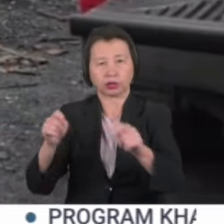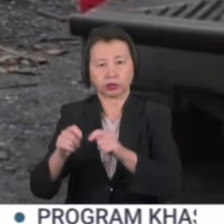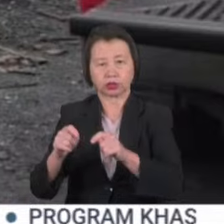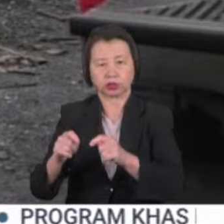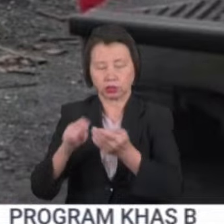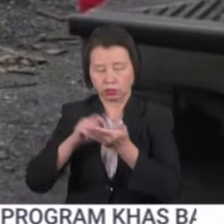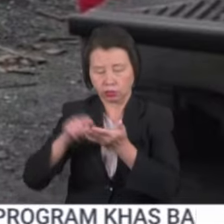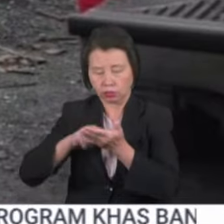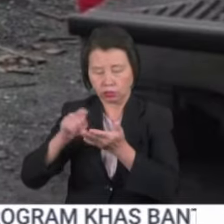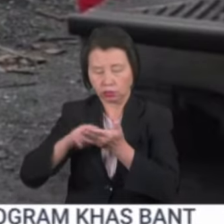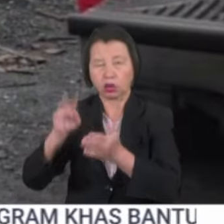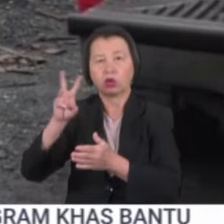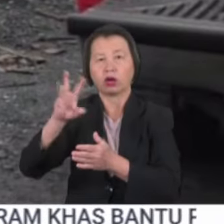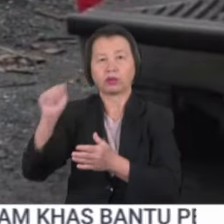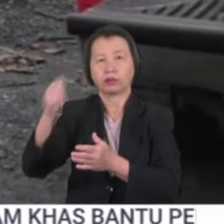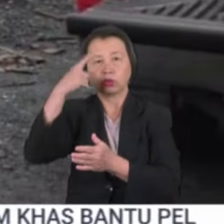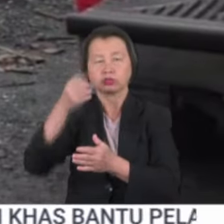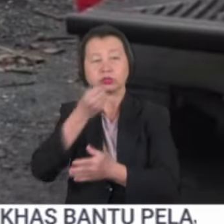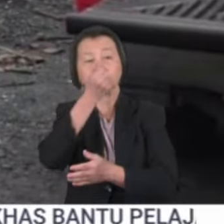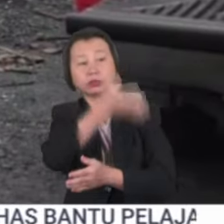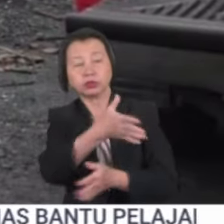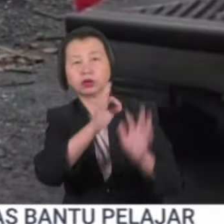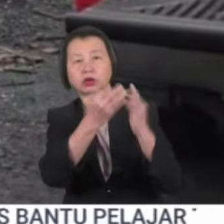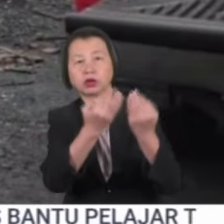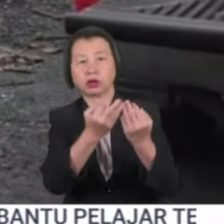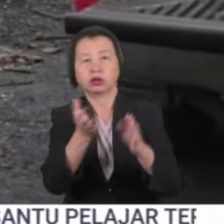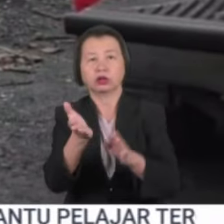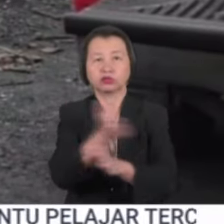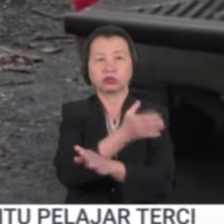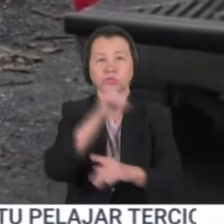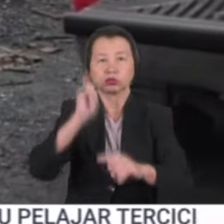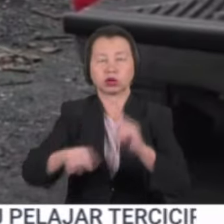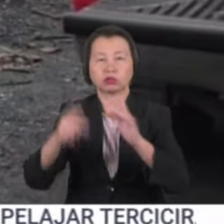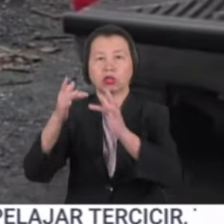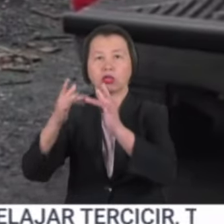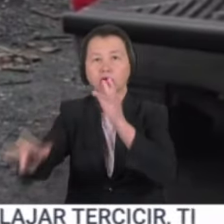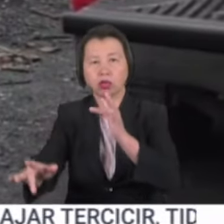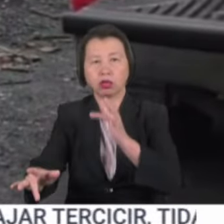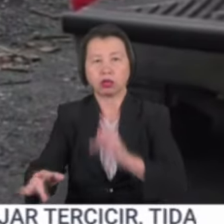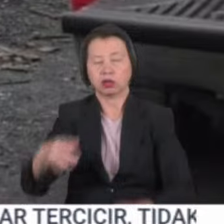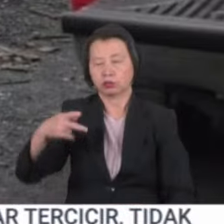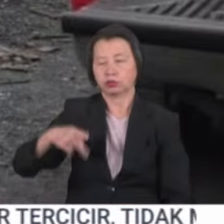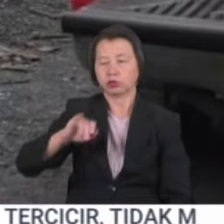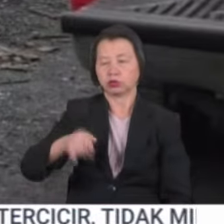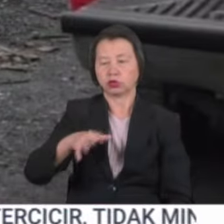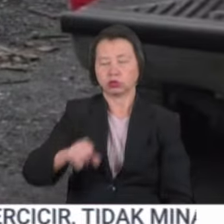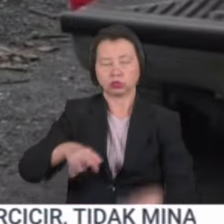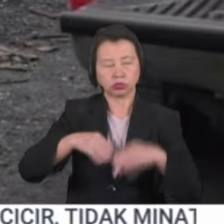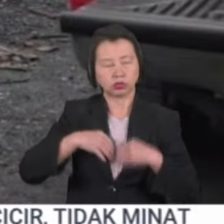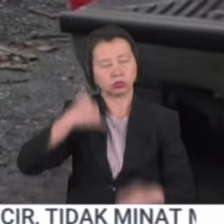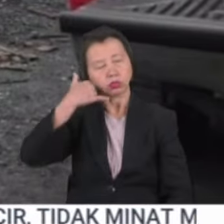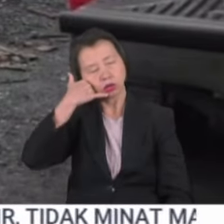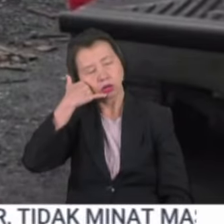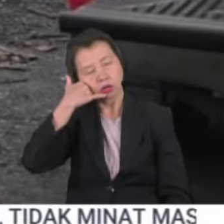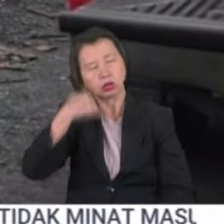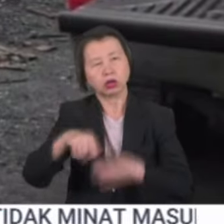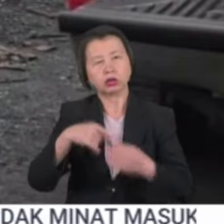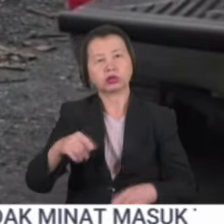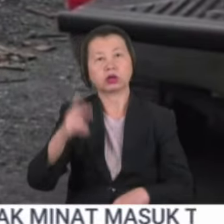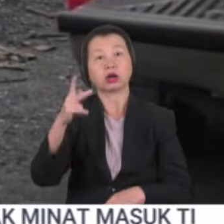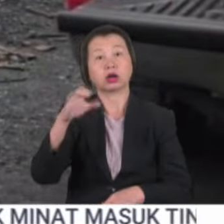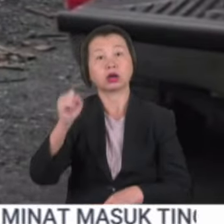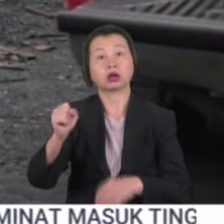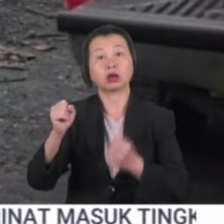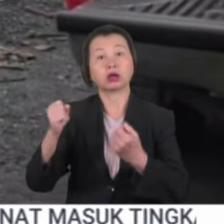melalui aplikasi WhatsApp kepada ahli keluarga sebelum tidak dapat dihubungi. PGO menerima panggilan kecemasan mengenai kes